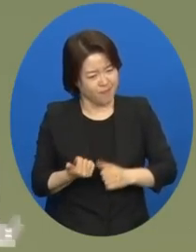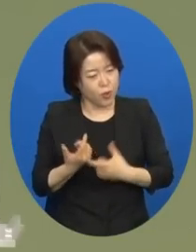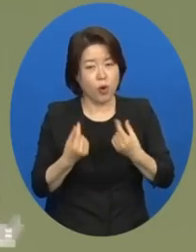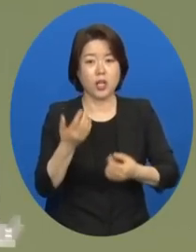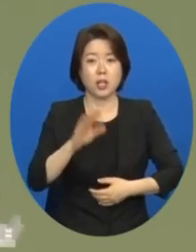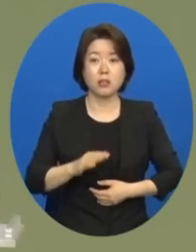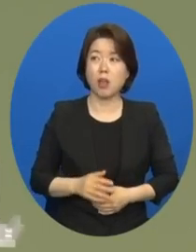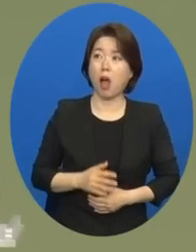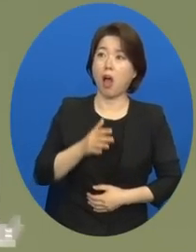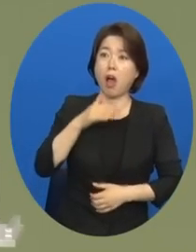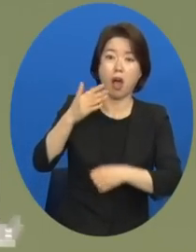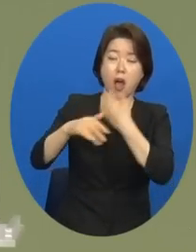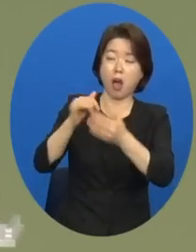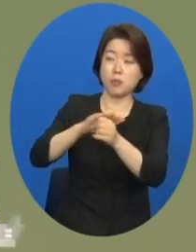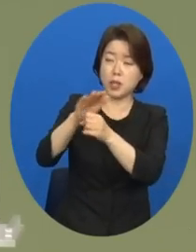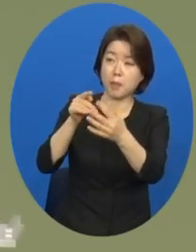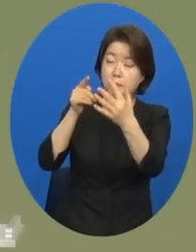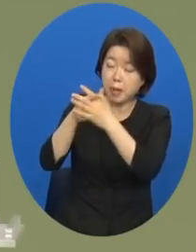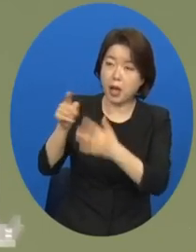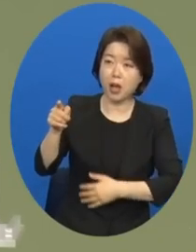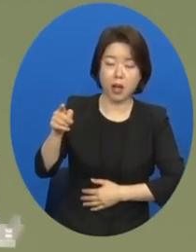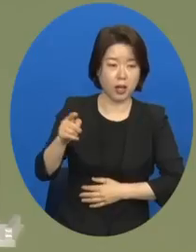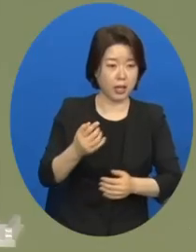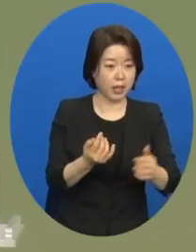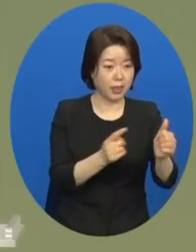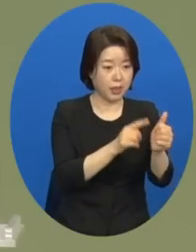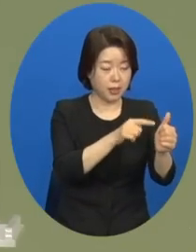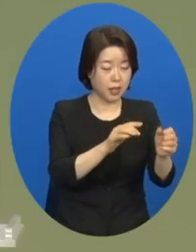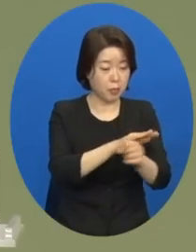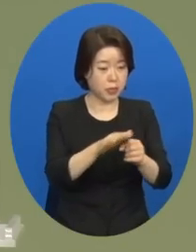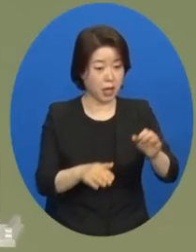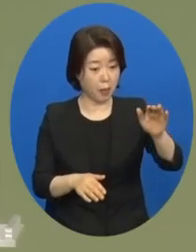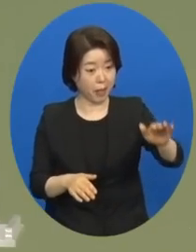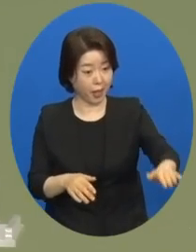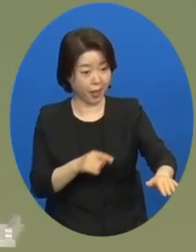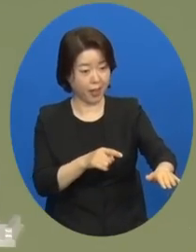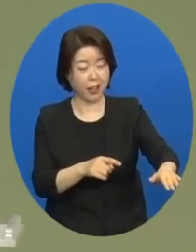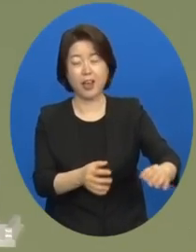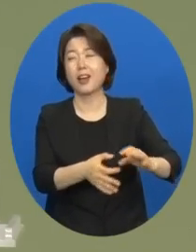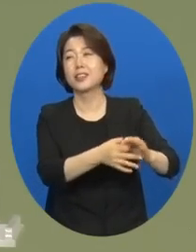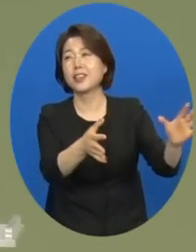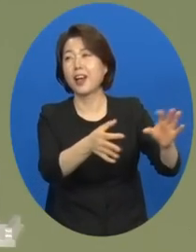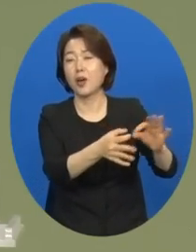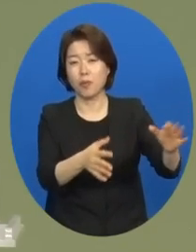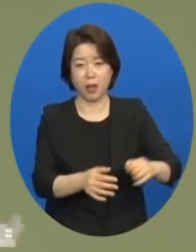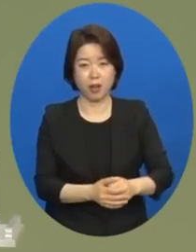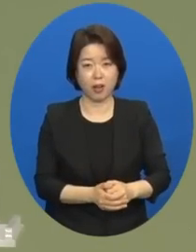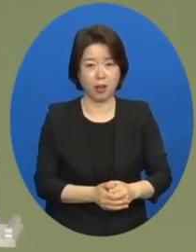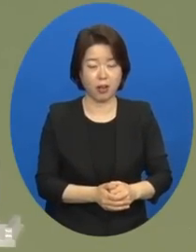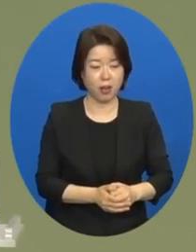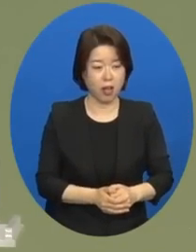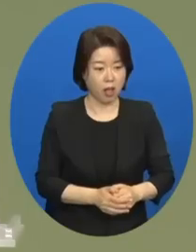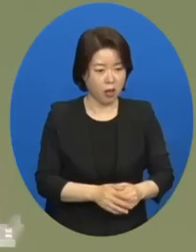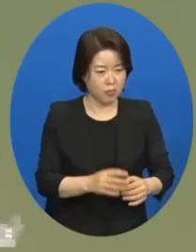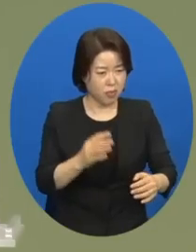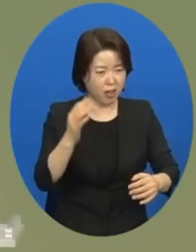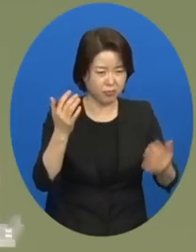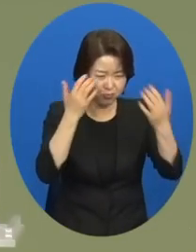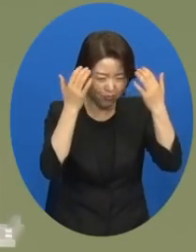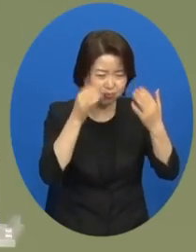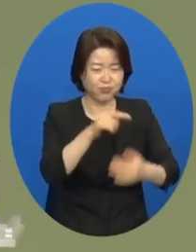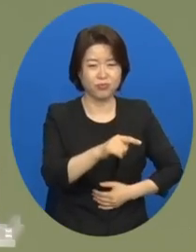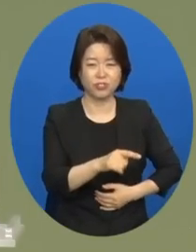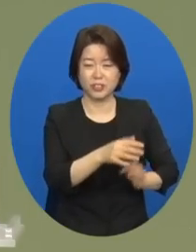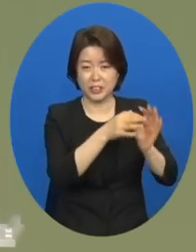하나님의 사랑을 아니까 남편의 사랑이 좋음이 돼 있더라고요 암초가 없어지지 않았는데 제가